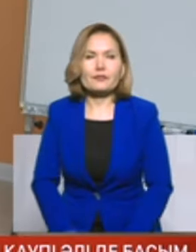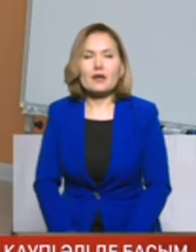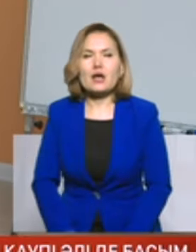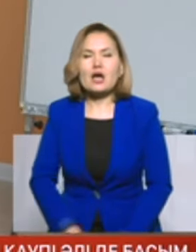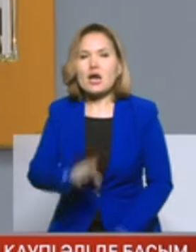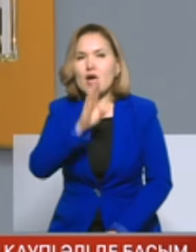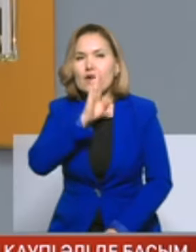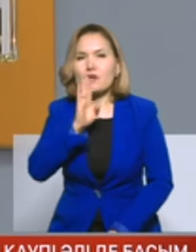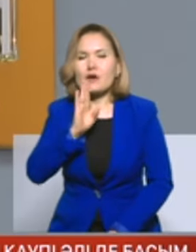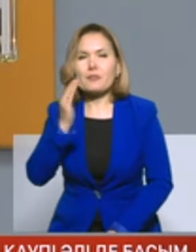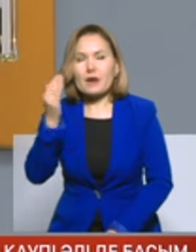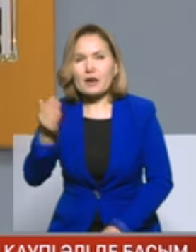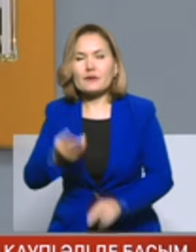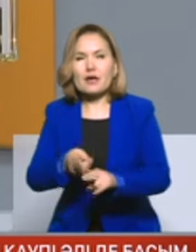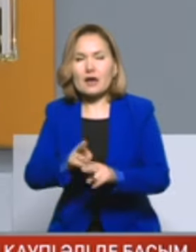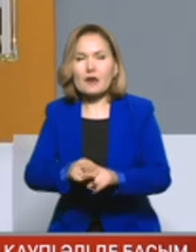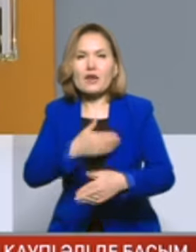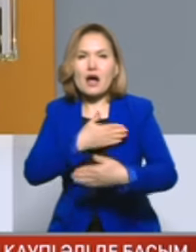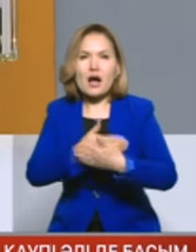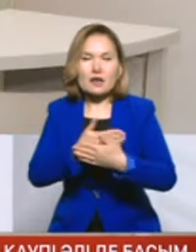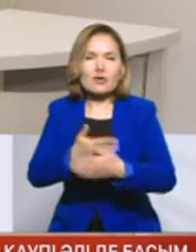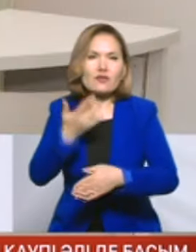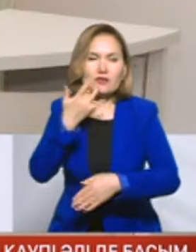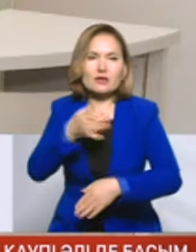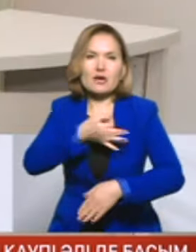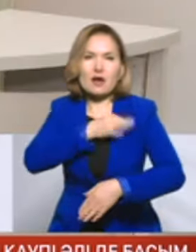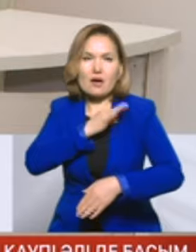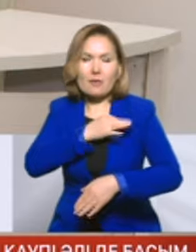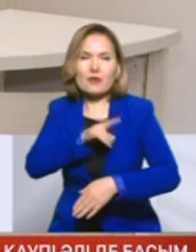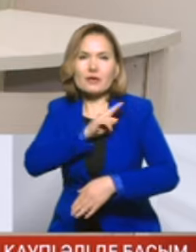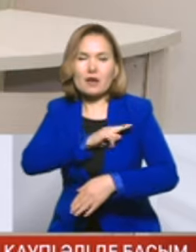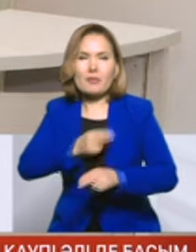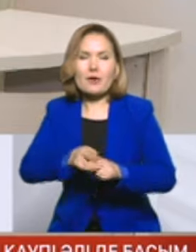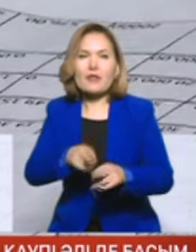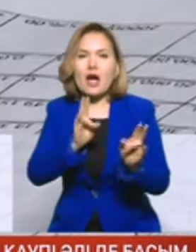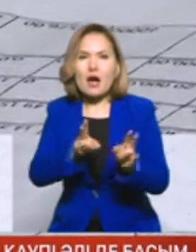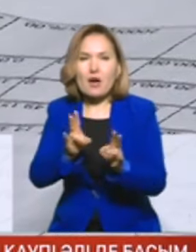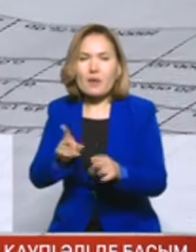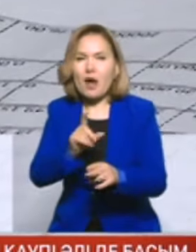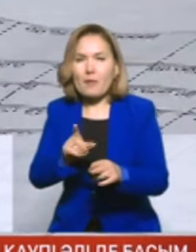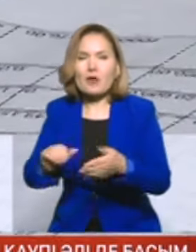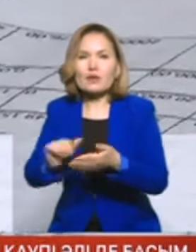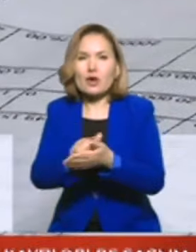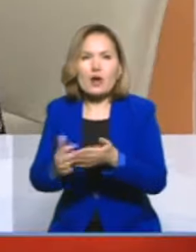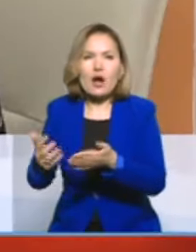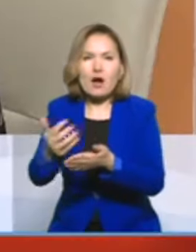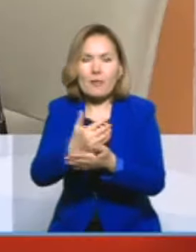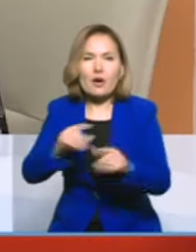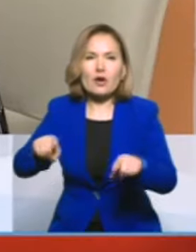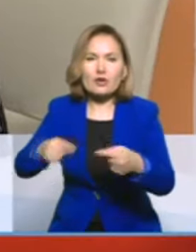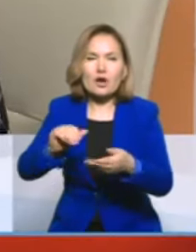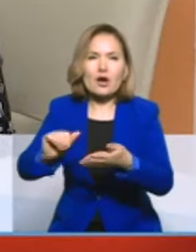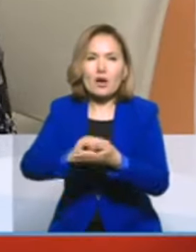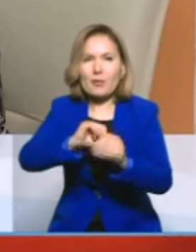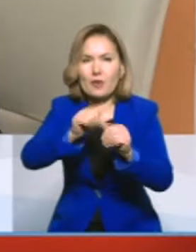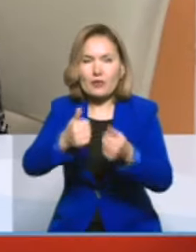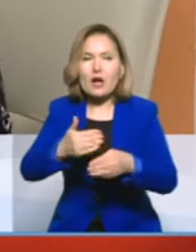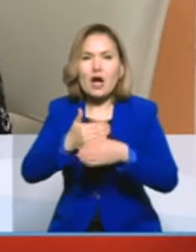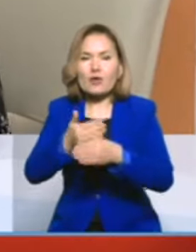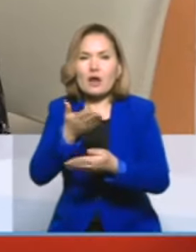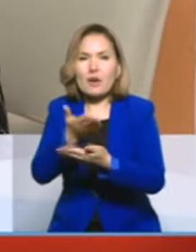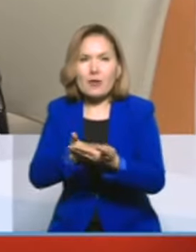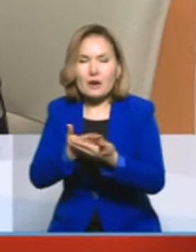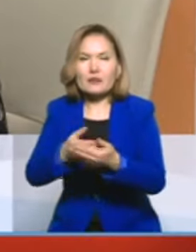Шолпан Ағзамбек қызы медиатор, қаржылай кеңесші әрі заңгер. Тасқыннан зардап шеккен тұрғындардың құжаттарын қалпына келтіру, өтемақы алуға көмек қолын